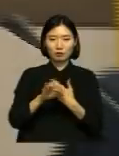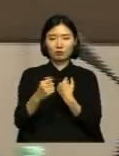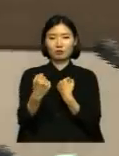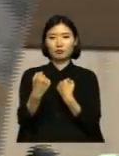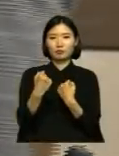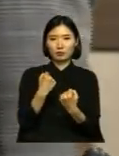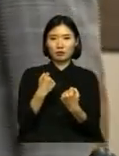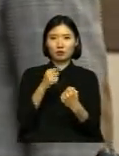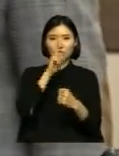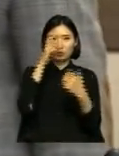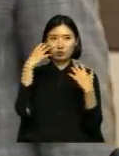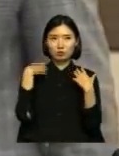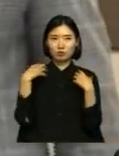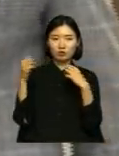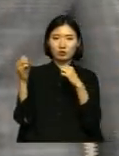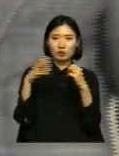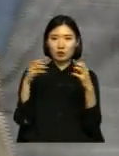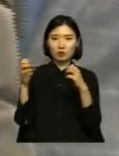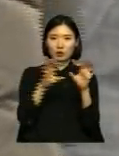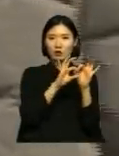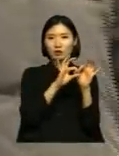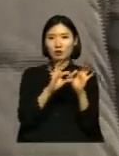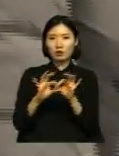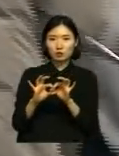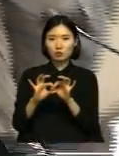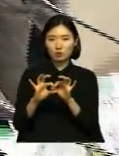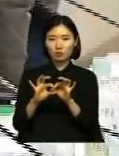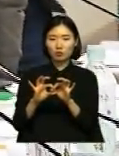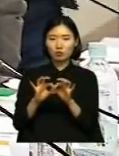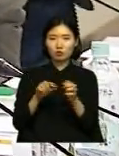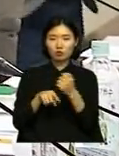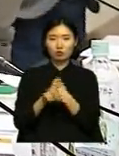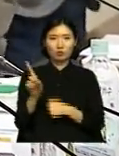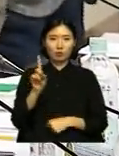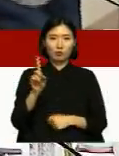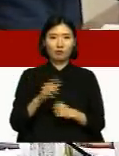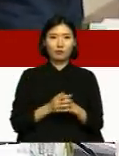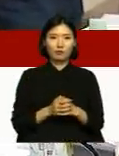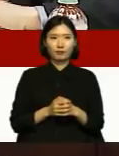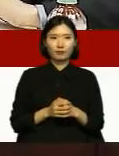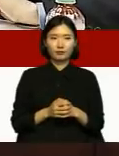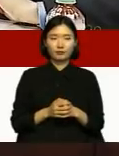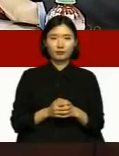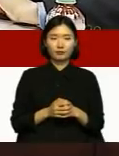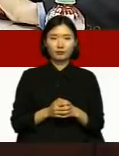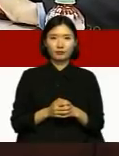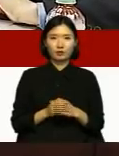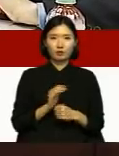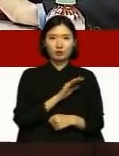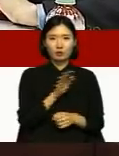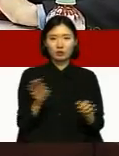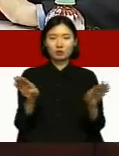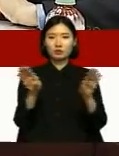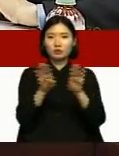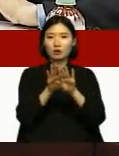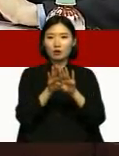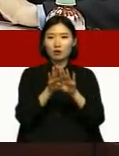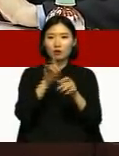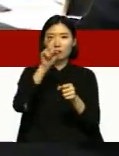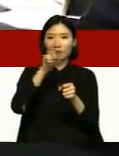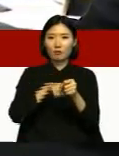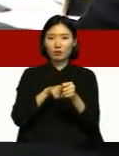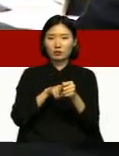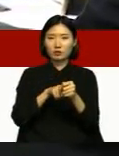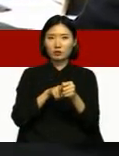불구하고 정보의 대하 참고를 계속해서 이 갖고 계신 이유는 무엇입니까 아 죄는 어떻게 해서든지 차례를 하기 위한 목적으로